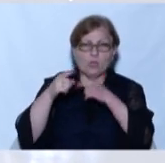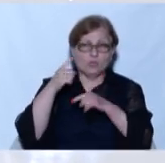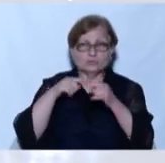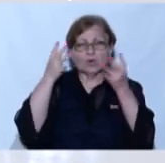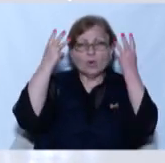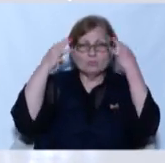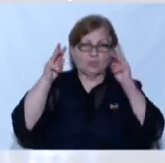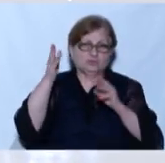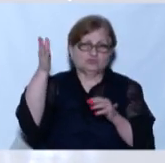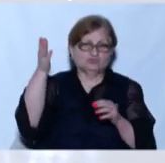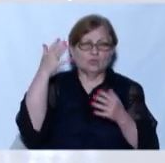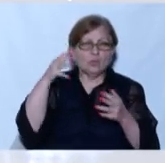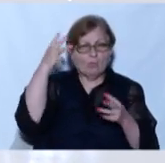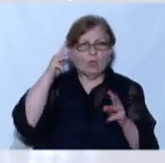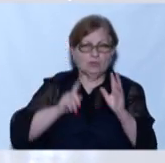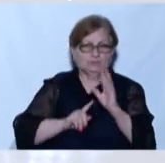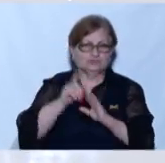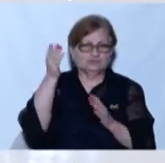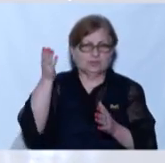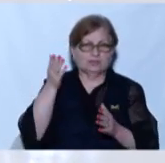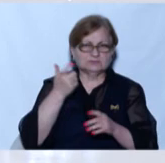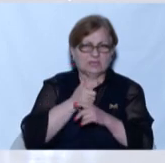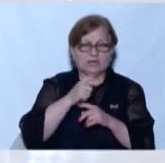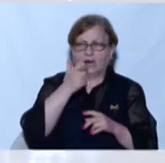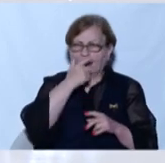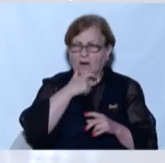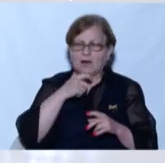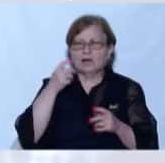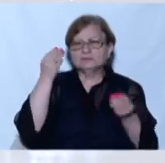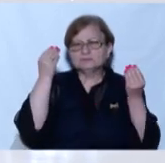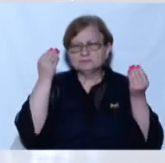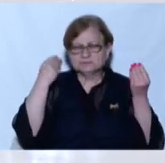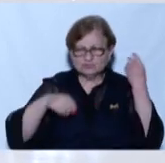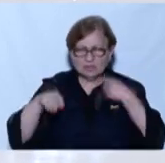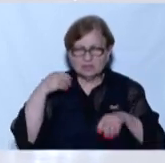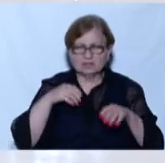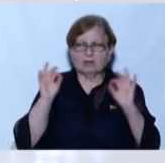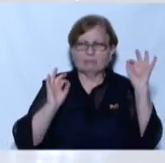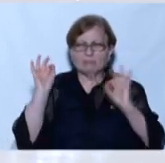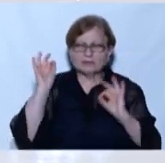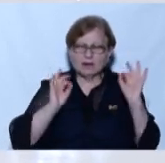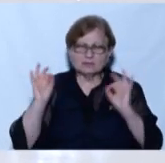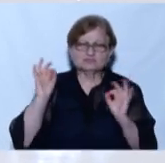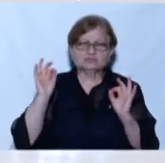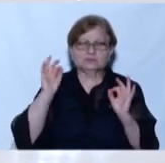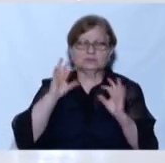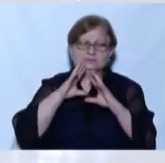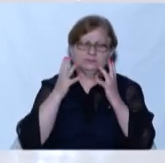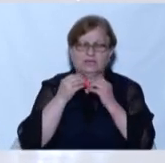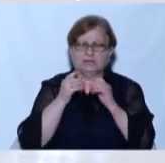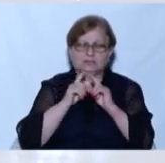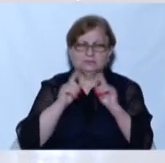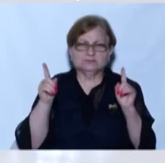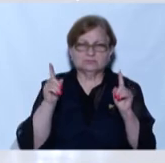მოდაში თვითონ მოდა შემოვიდა ძალიან მოდაში აი მოდური ჩაცმა შეიძლება ითქვას პრანჭვაც კი ეს განსაკუთრებული